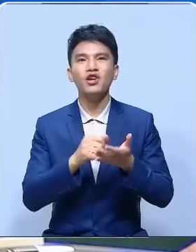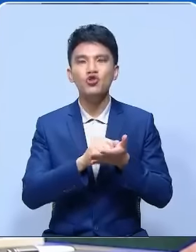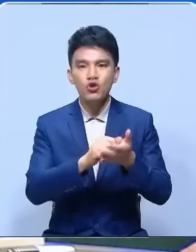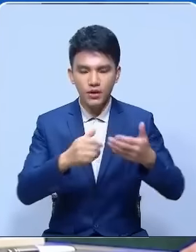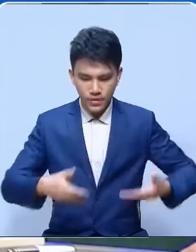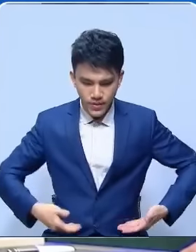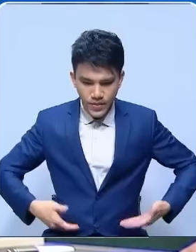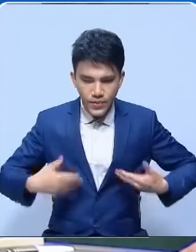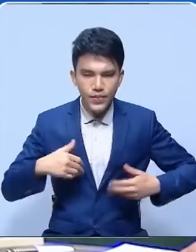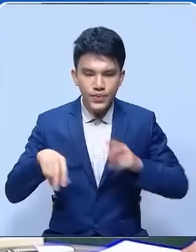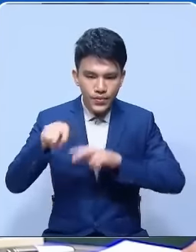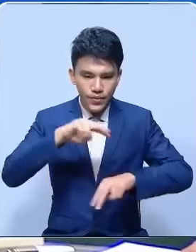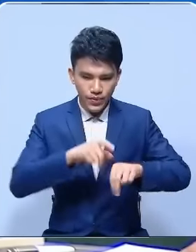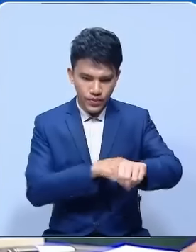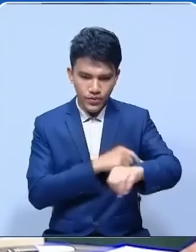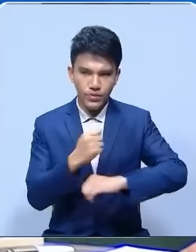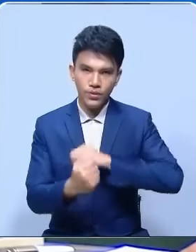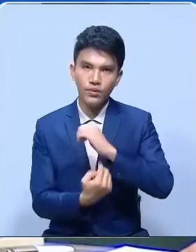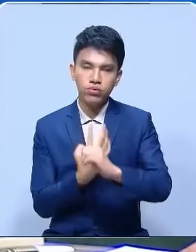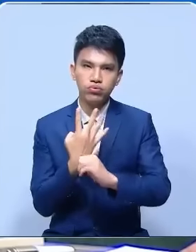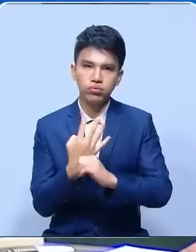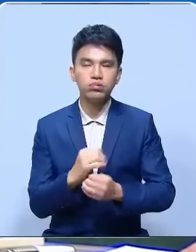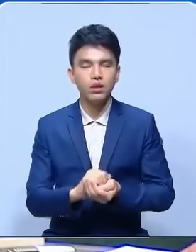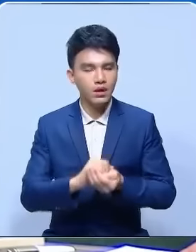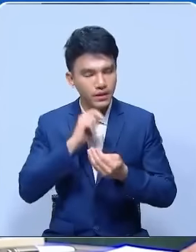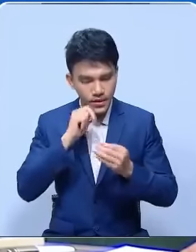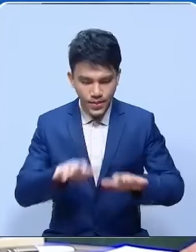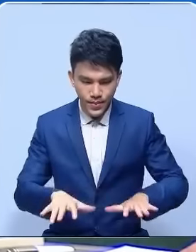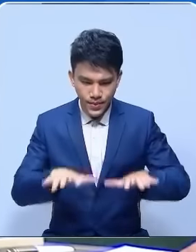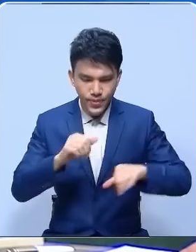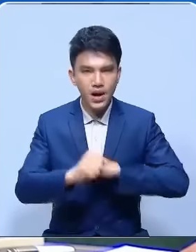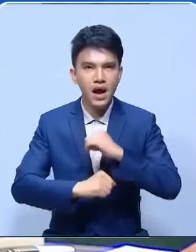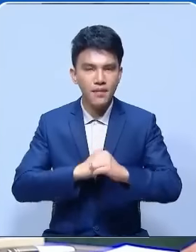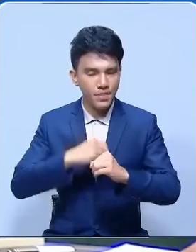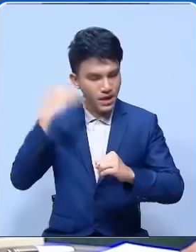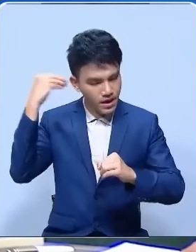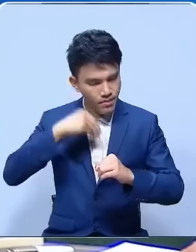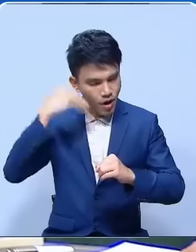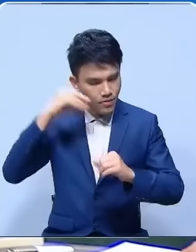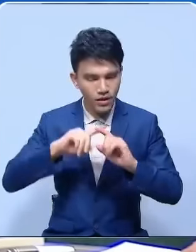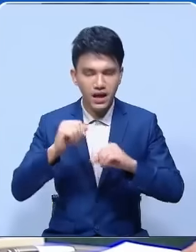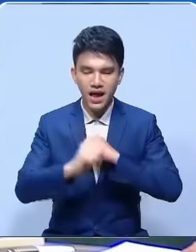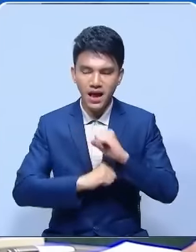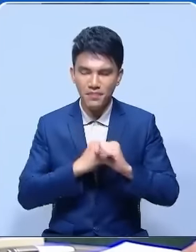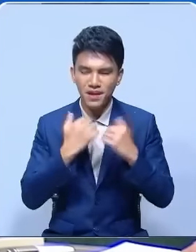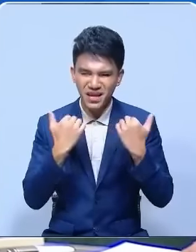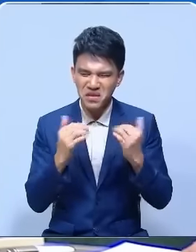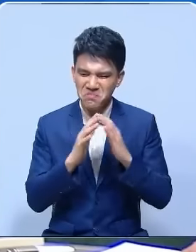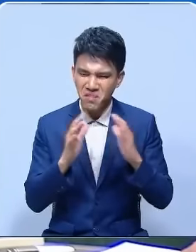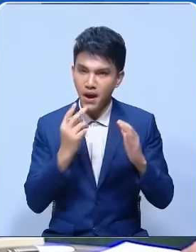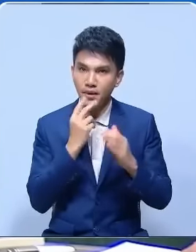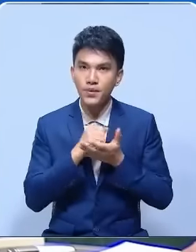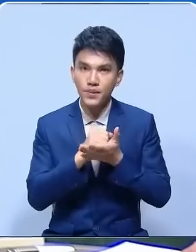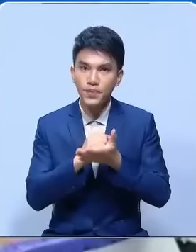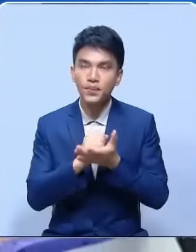เลี้ยงดูมาอย่างดีกว่า4 ปีเจ้าบำเรอเจอน้ำท่วมแบบนี้ทุกปีแต่ปีนี้หนักที่สุดไปดูภาพวินาทีช่วยเหลือ